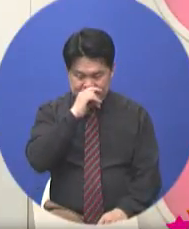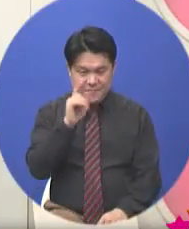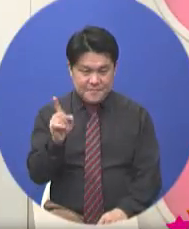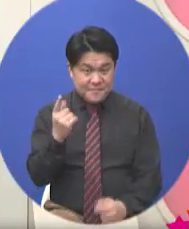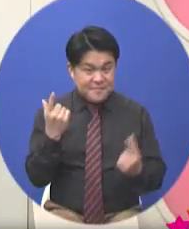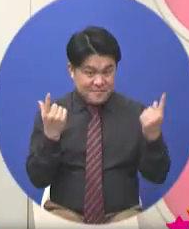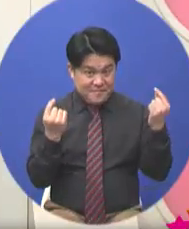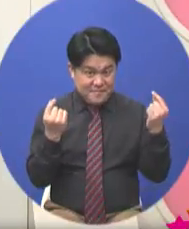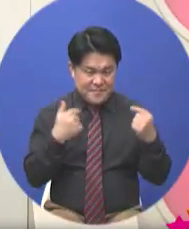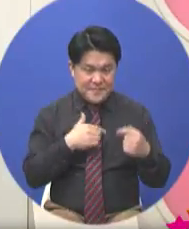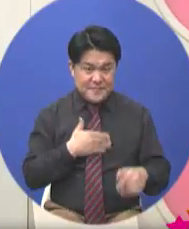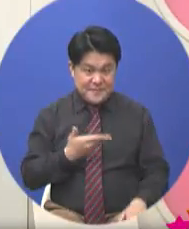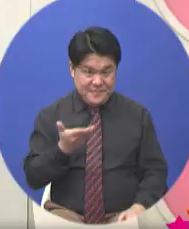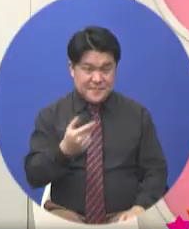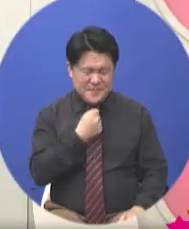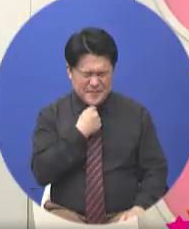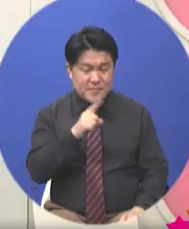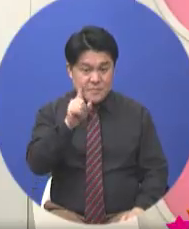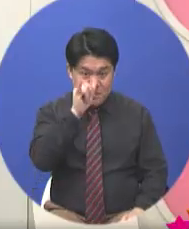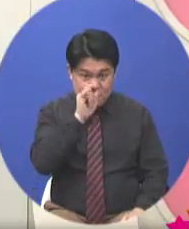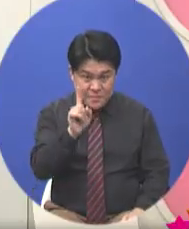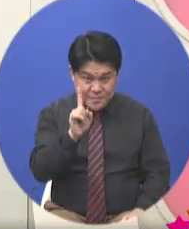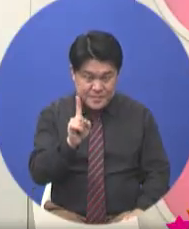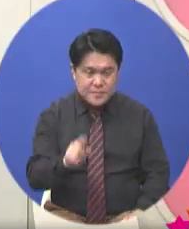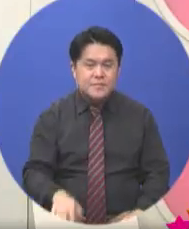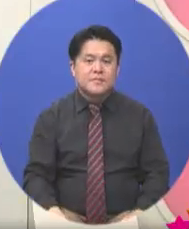강종곤님께서도 제가 알려드리고 싶은 건 뭐냐면,